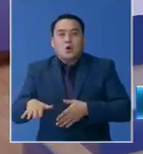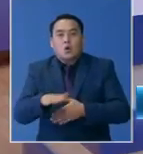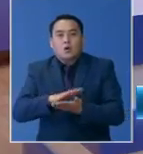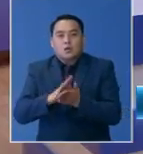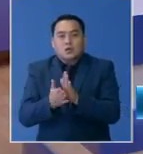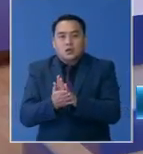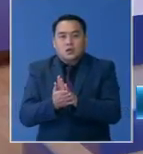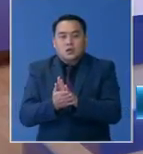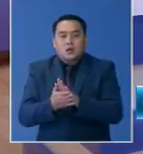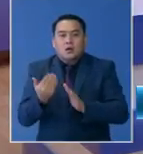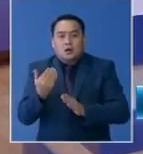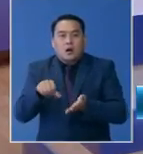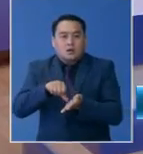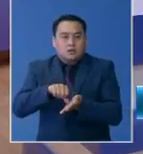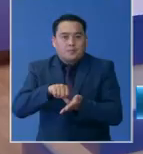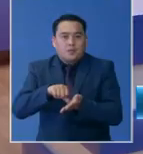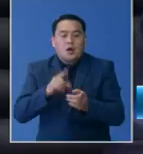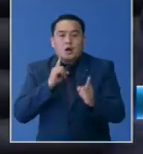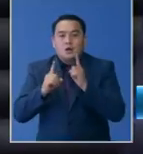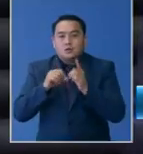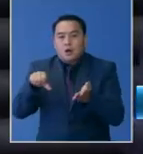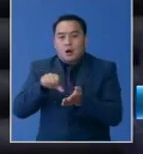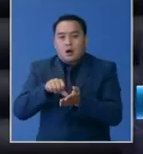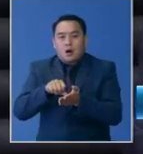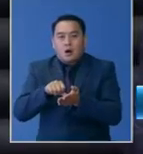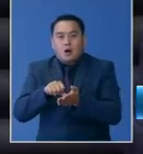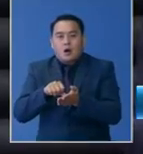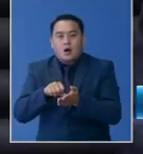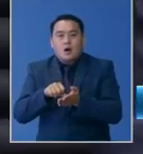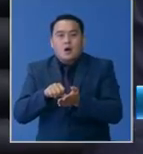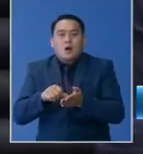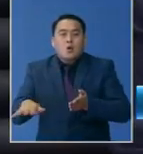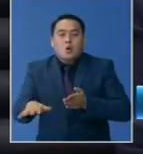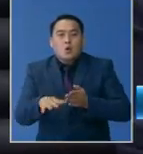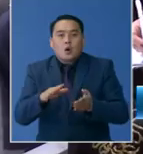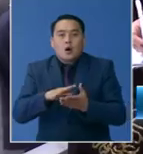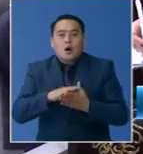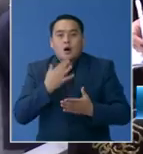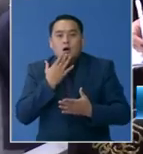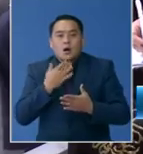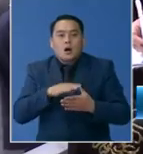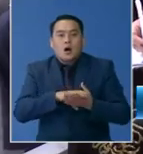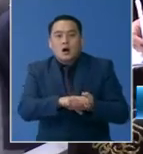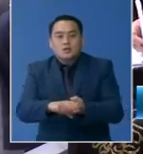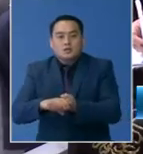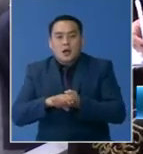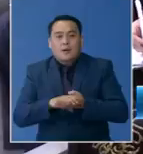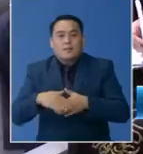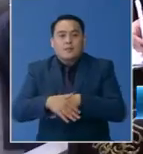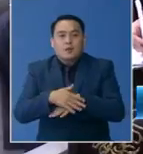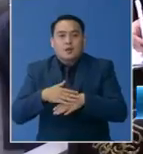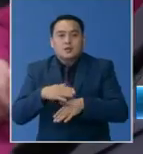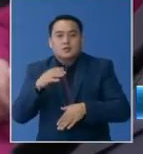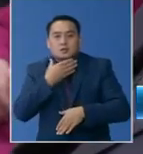келісім кеңестерінің мүшелері қатысты. Жиынға қатысушылар алдымен өңір ассамблеясы дайындаған көрмен аралап, онан соң Семей,